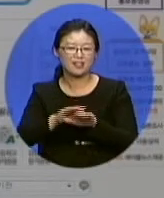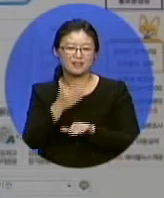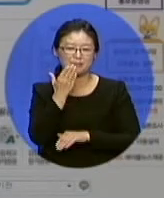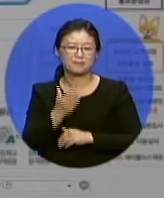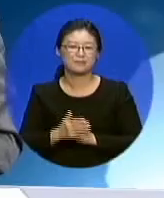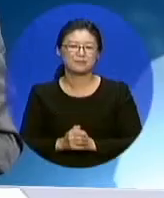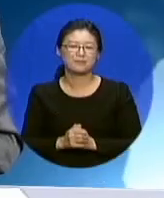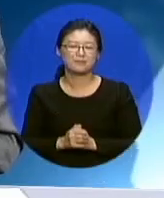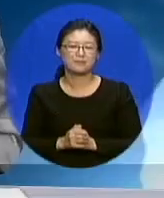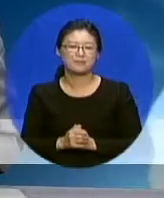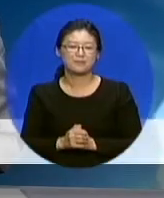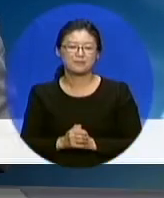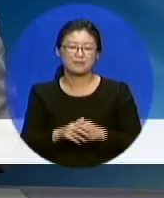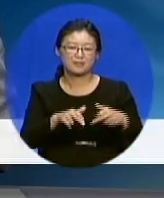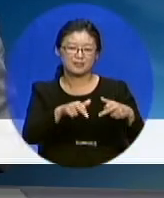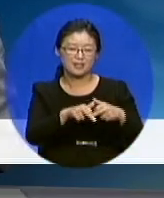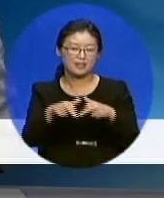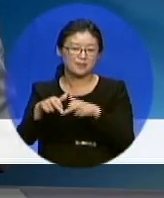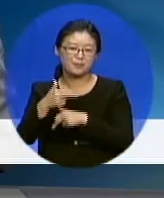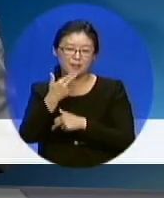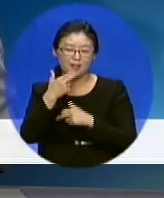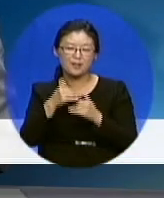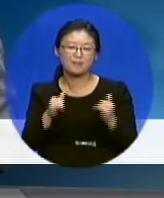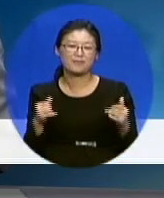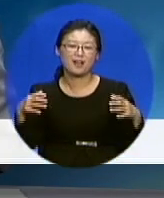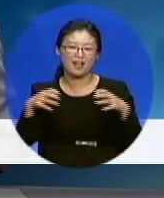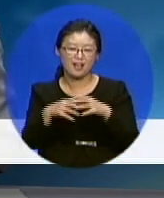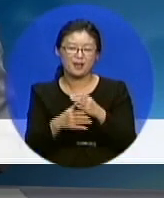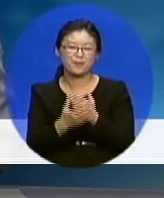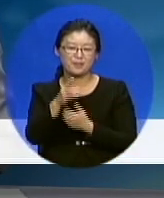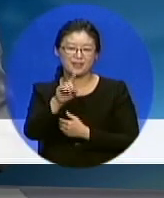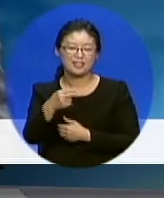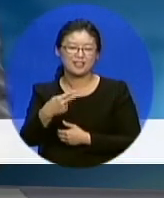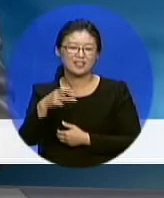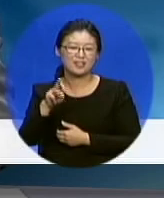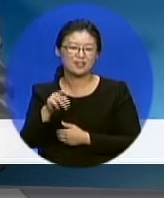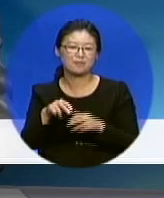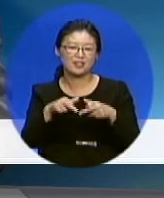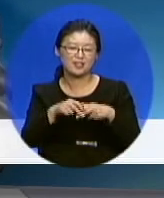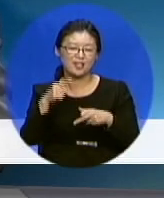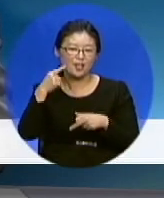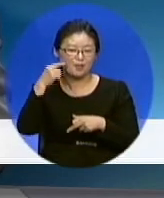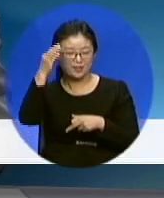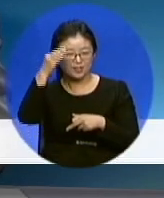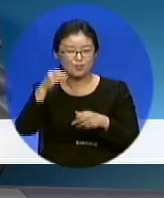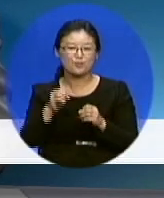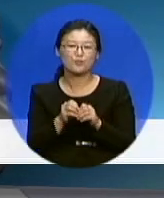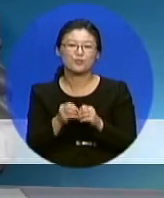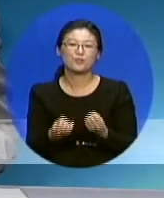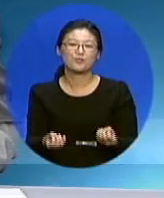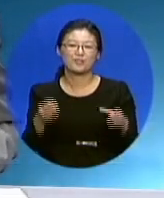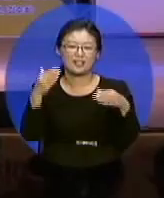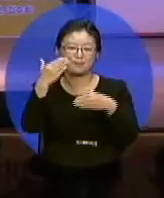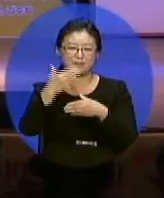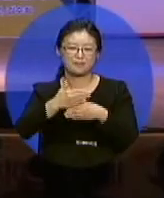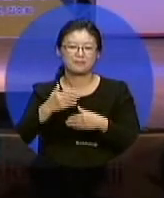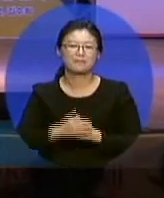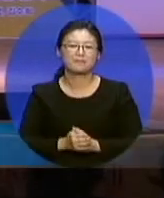말했습니다. 장애인과 비장애인이 하나로 어울리는 2013 장애문화예술축제가 폐막했습니다.